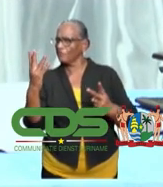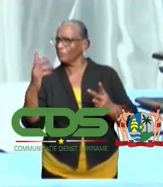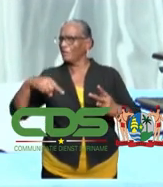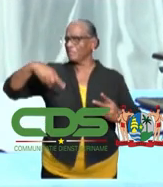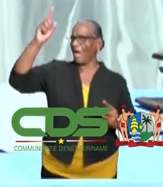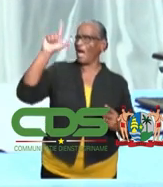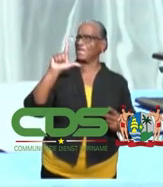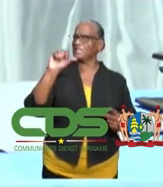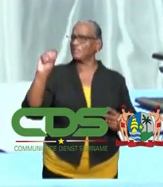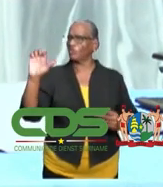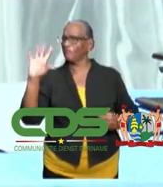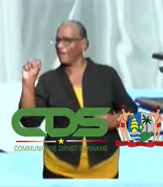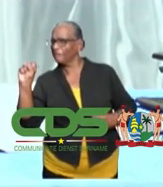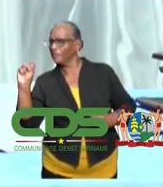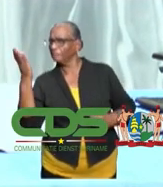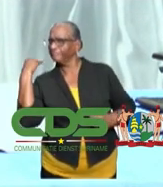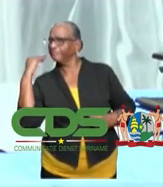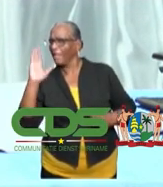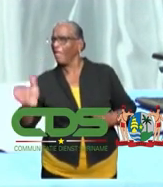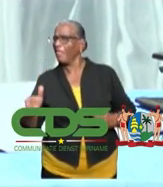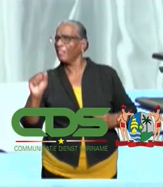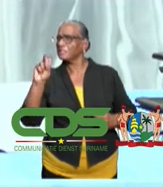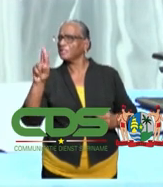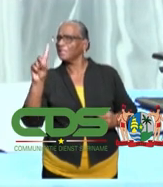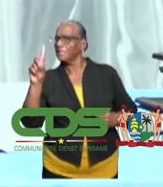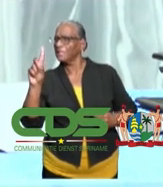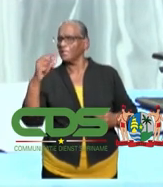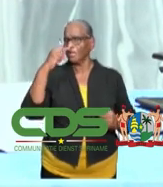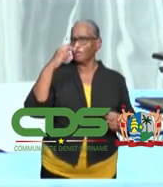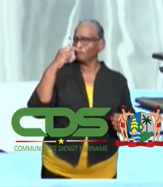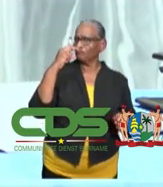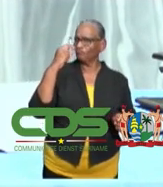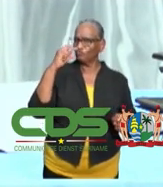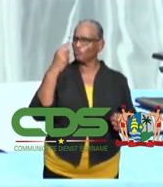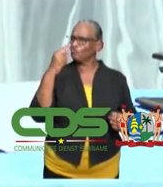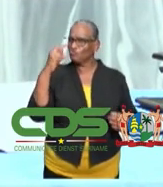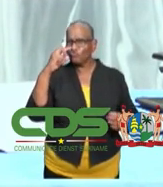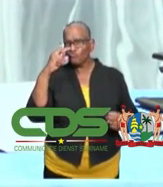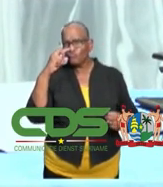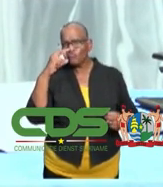naar 750 SRD per maand, dus vanaf november 2020.